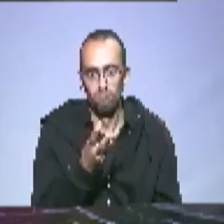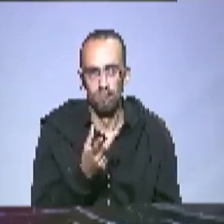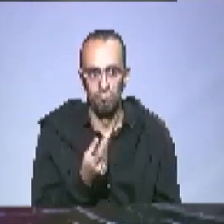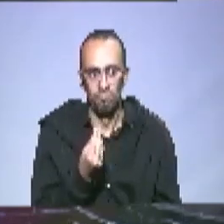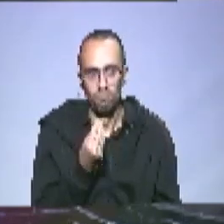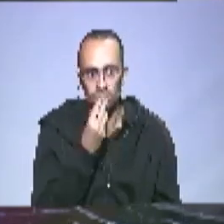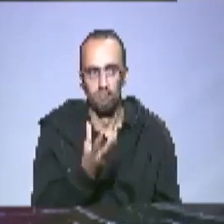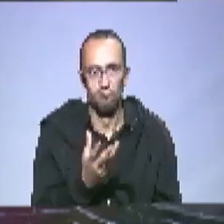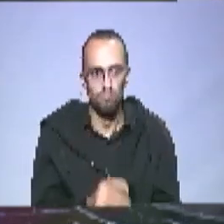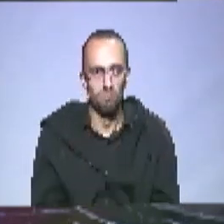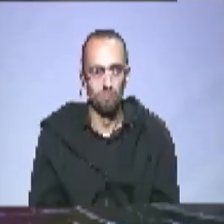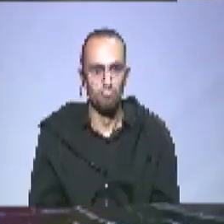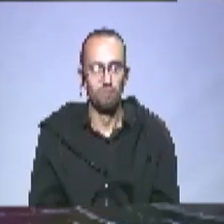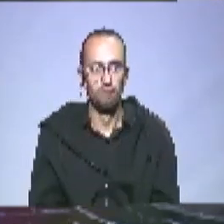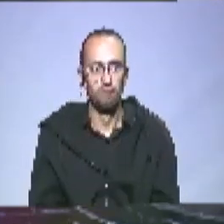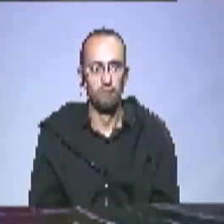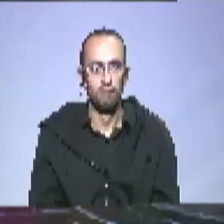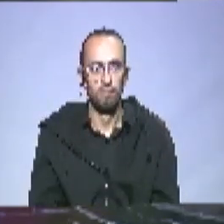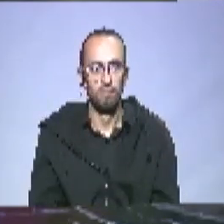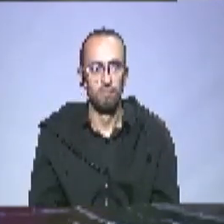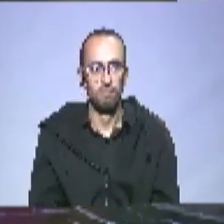يعني. كويس؟